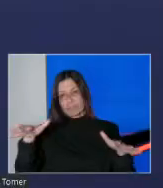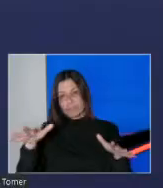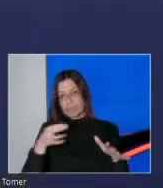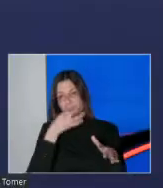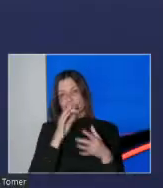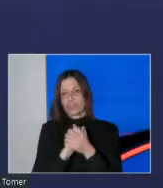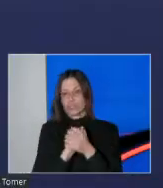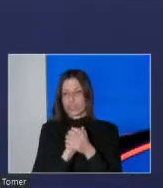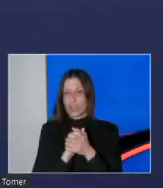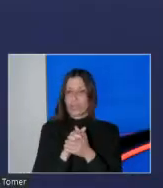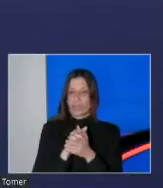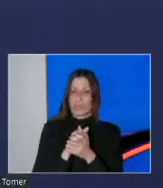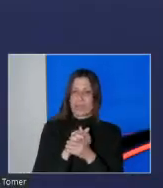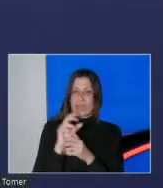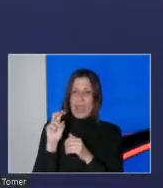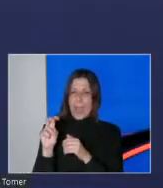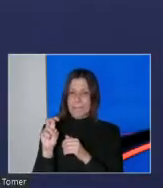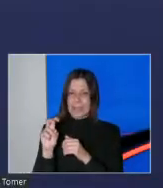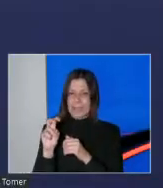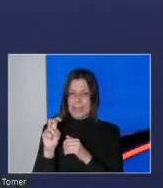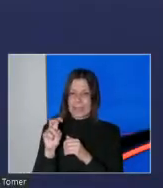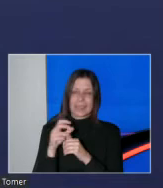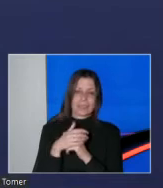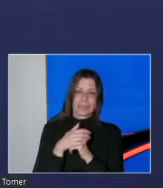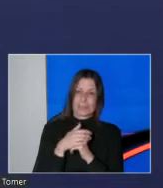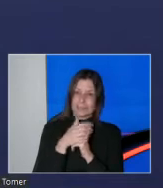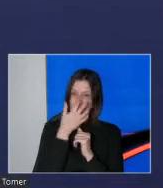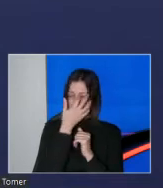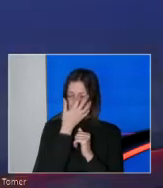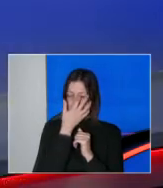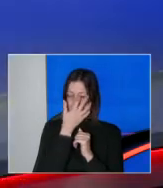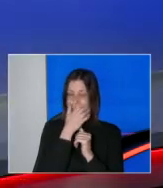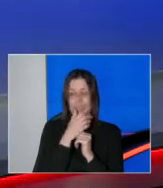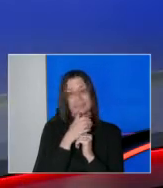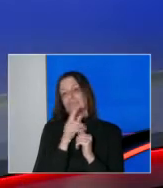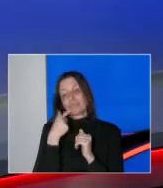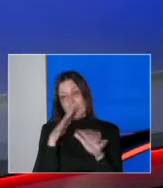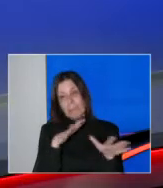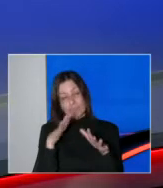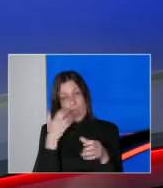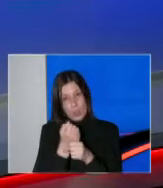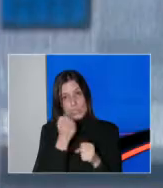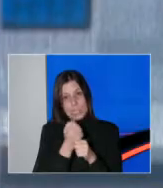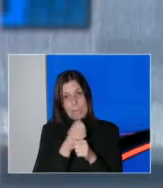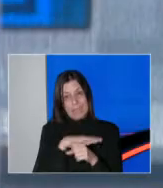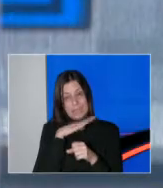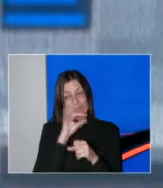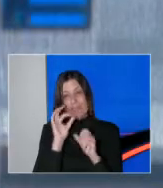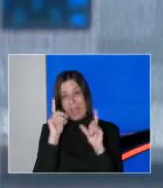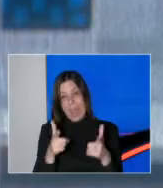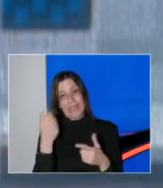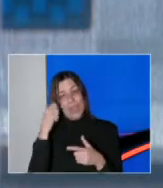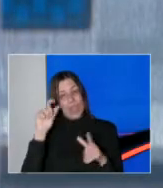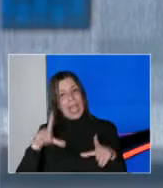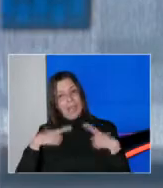כלכלה וחברה בגלי צהל. שלום עמית. הלאה, ניובל. אז אני אמשיך את השאלה, האם הממשלה עושה די כדי להילחם ביוקר המחיה, או